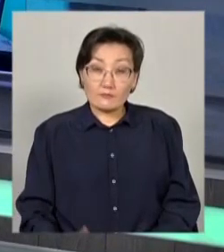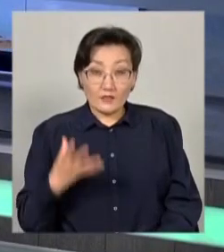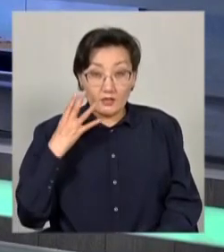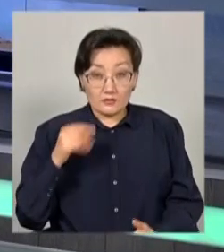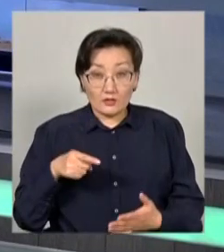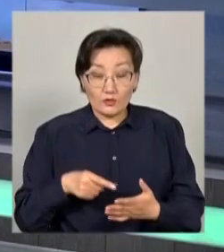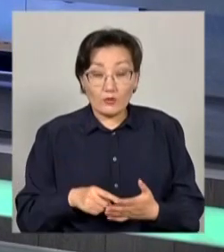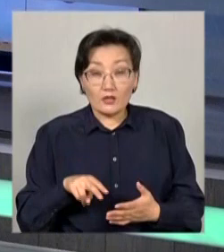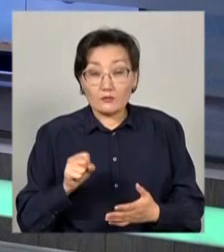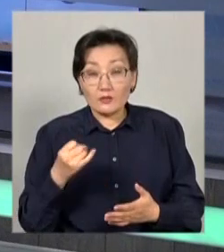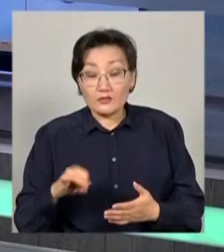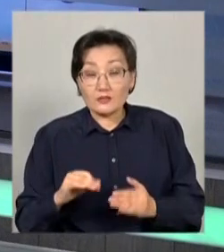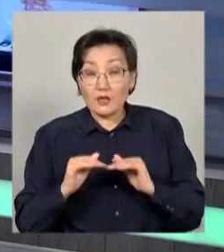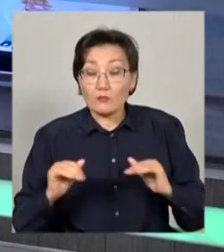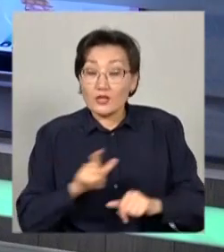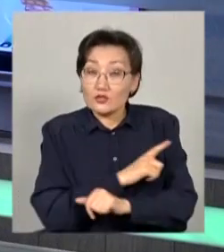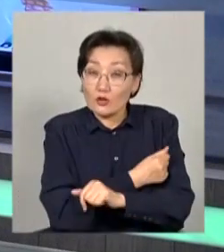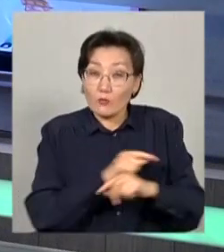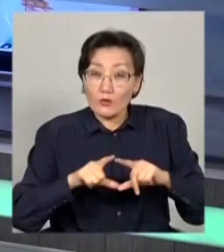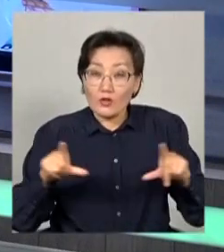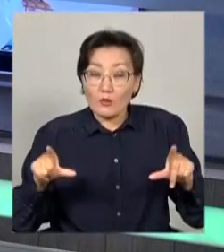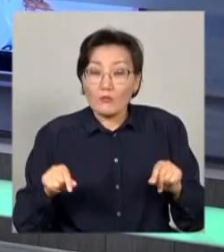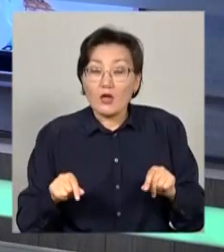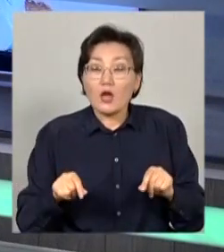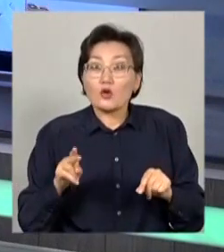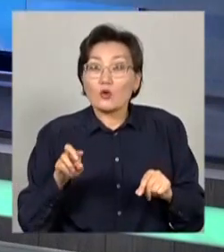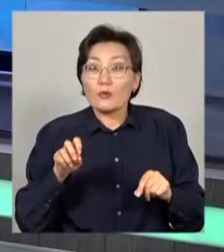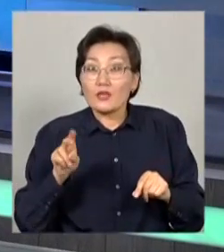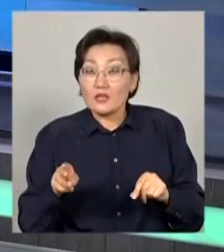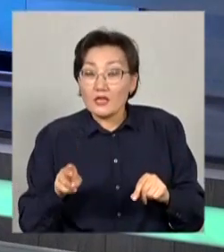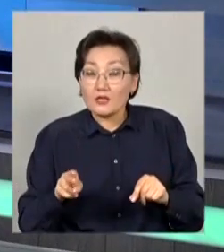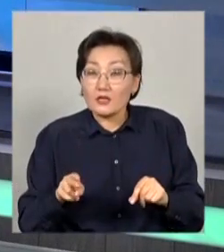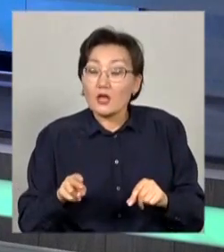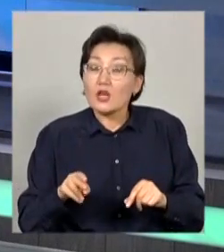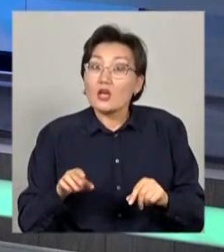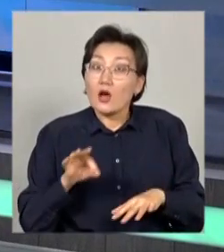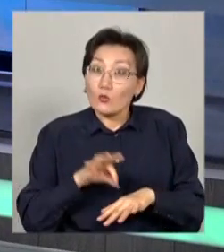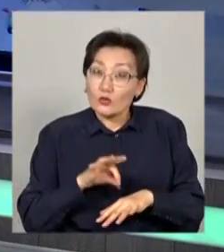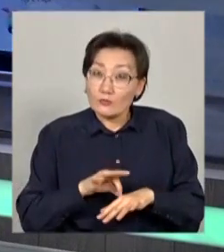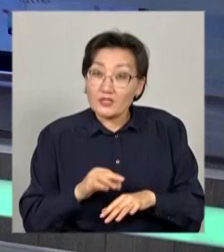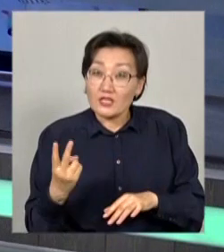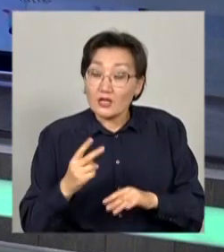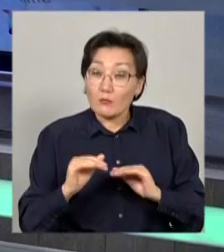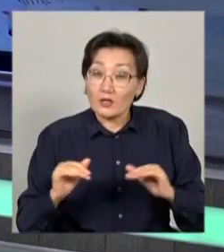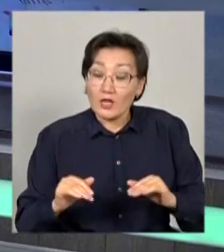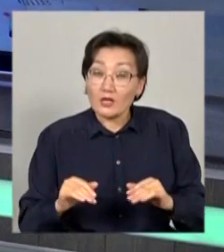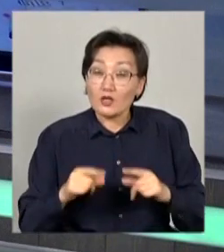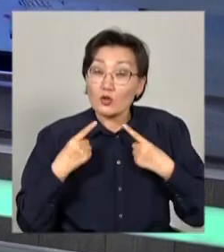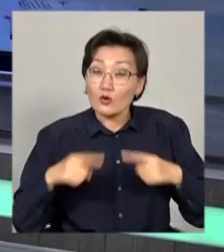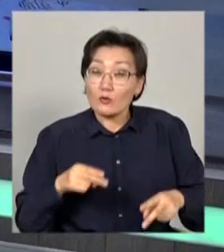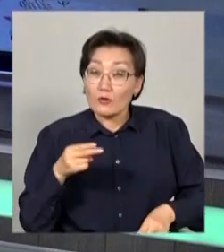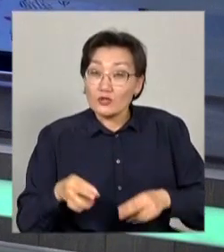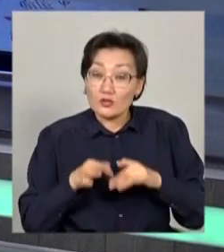Алматыда Ақсай балалар ауруханасында көбелек синдромына шалдыққан қос бүлдіршінге бірегей ота жасалды. Тұқым қуалайтын